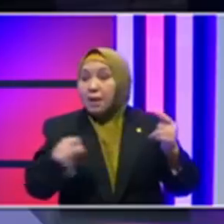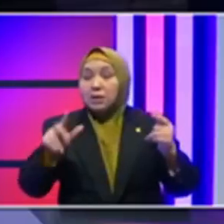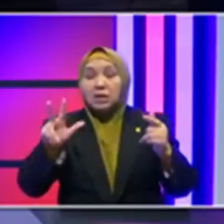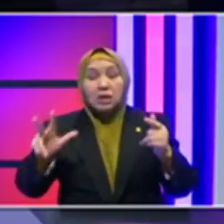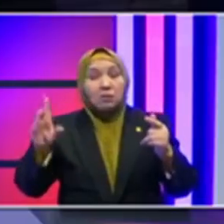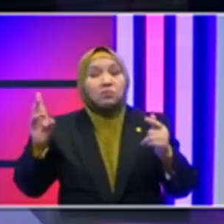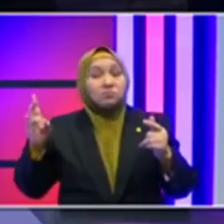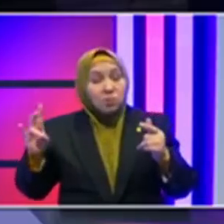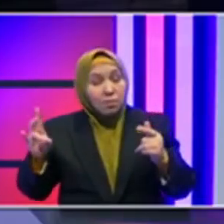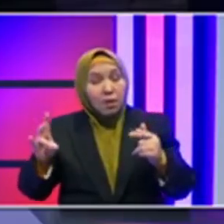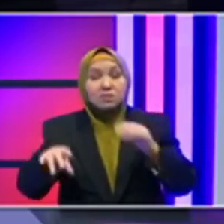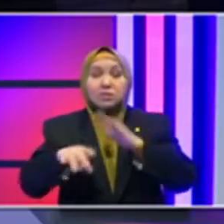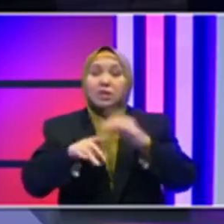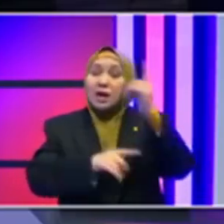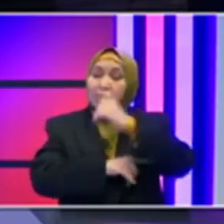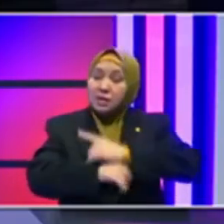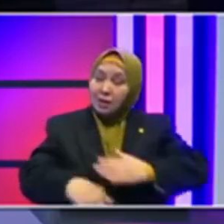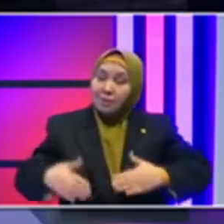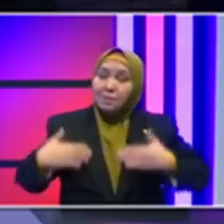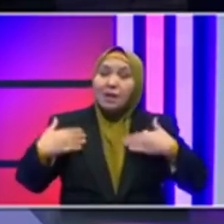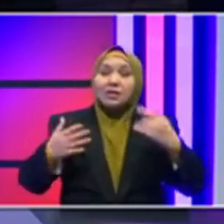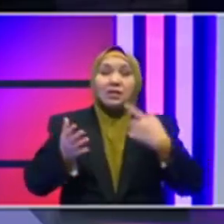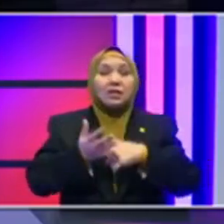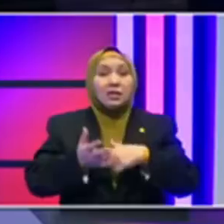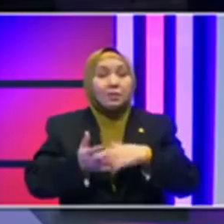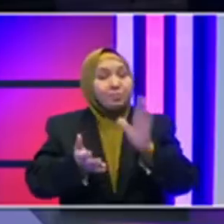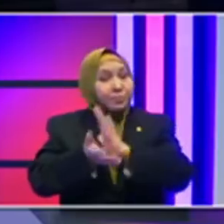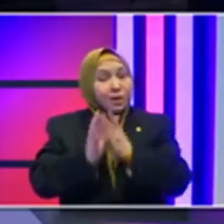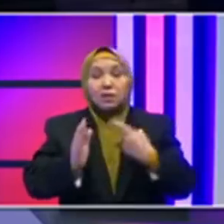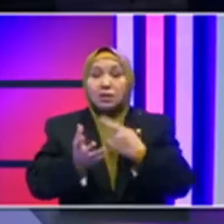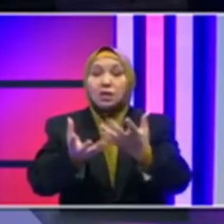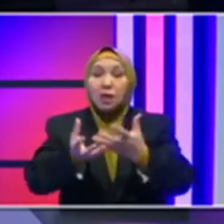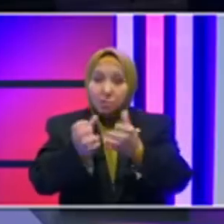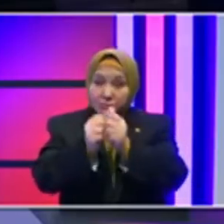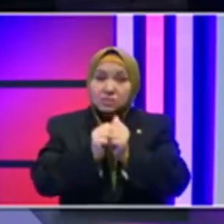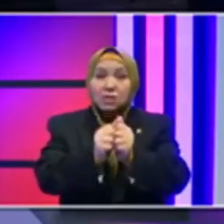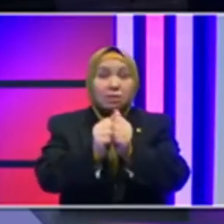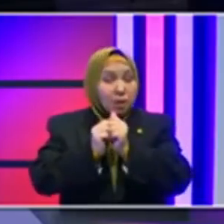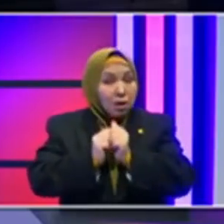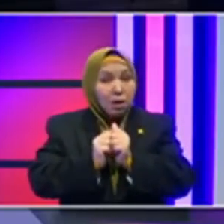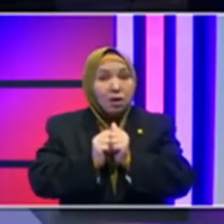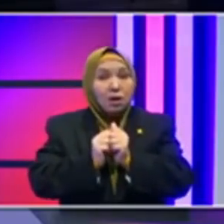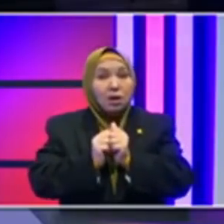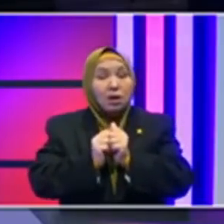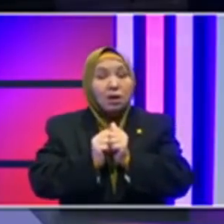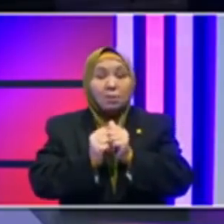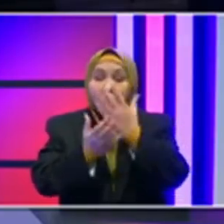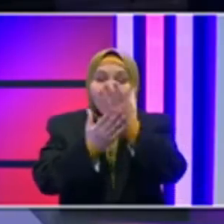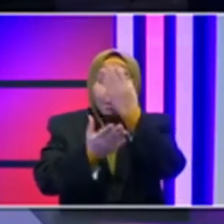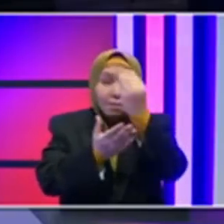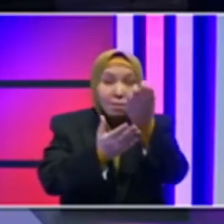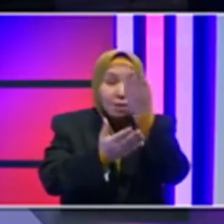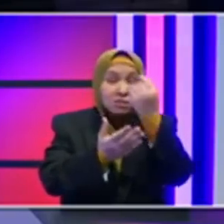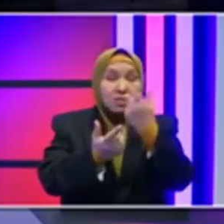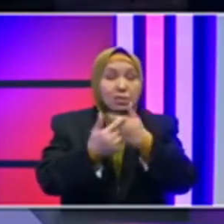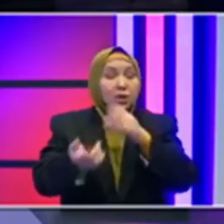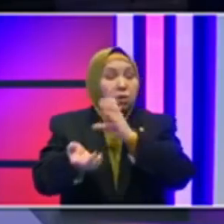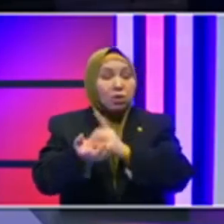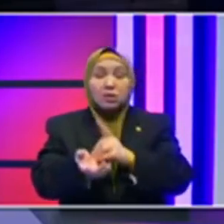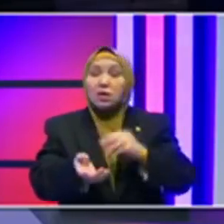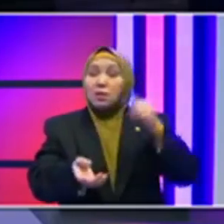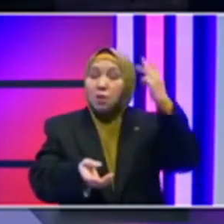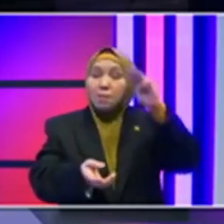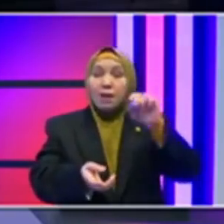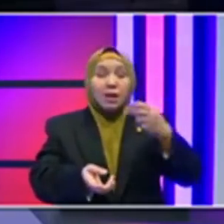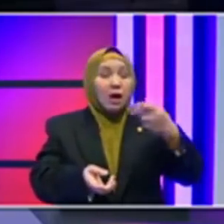pada hari yang berbahagia ini jadi kita ingin sama-sama Ya sama-sama belajar daripada dokter Muhammad Hafiz yang